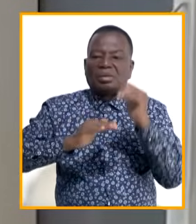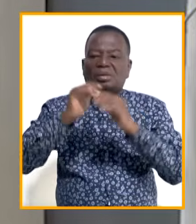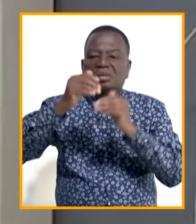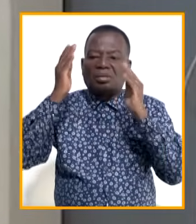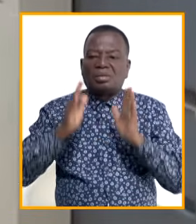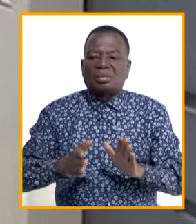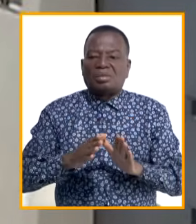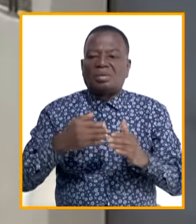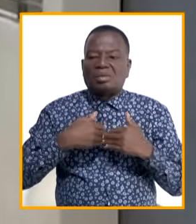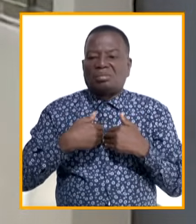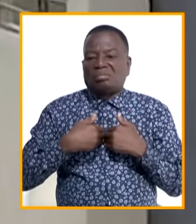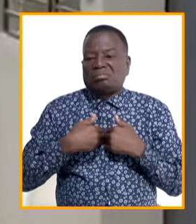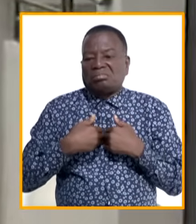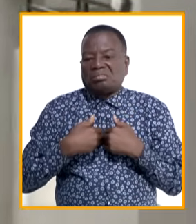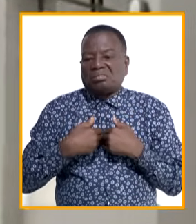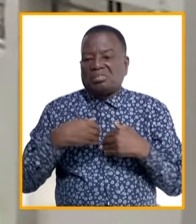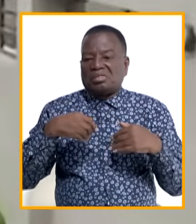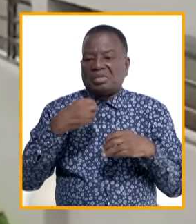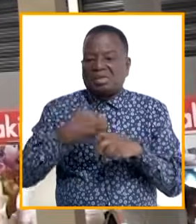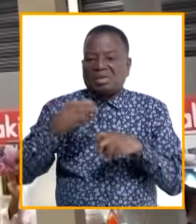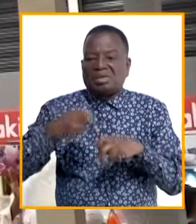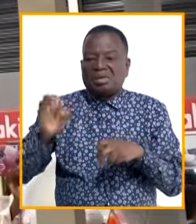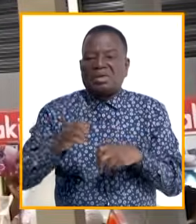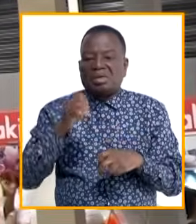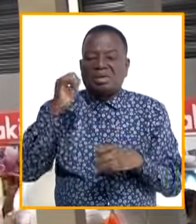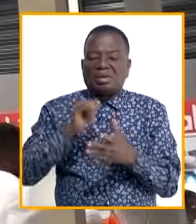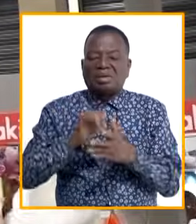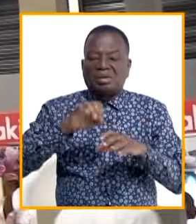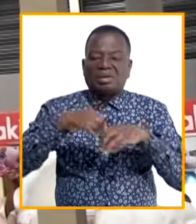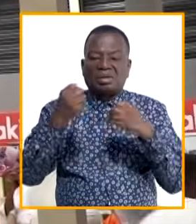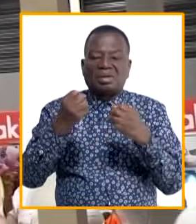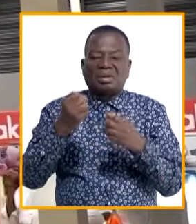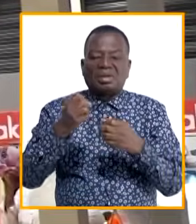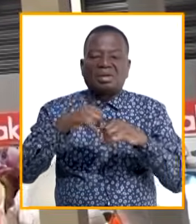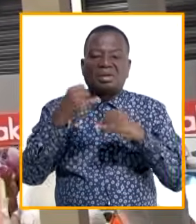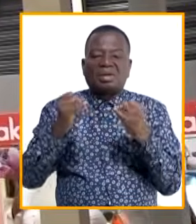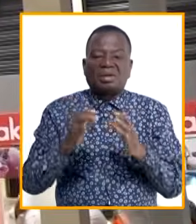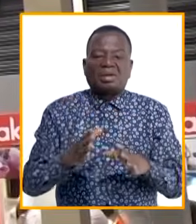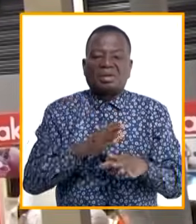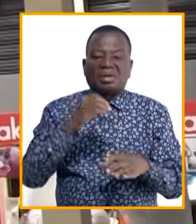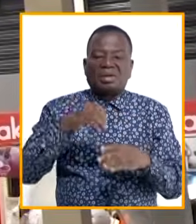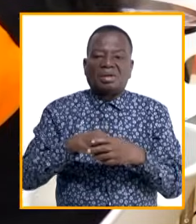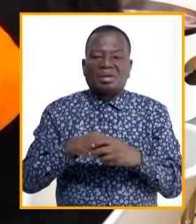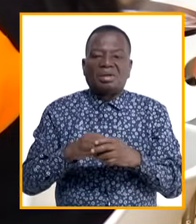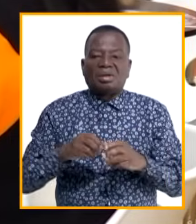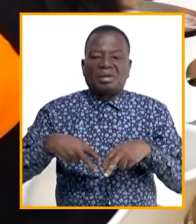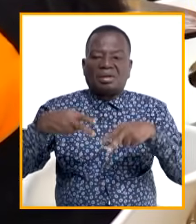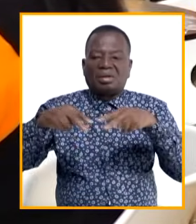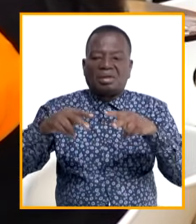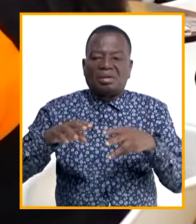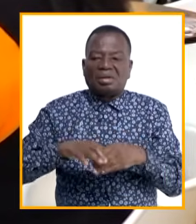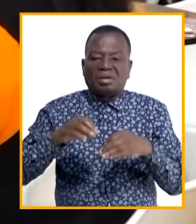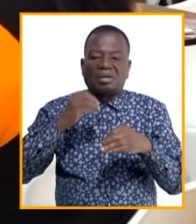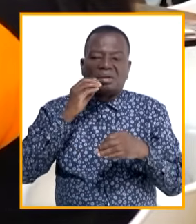constructeurs semblent avoir cerné de telles difficultés. C'est le cas de cette entreprise réputée dans la vente de maisons au standing. La